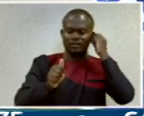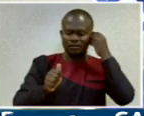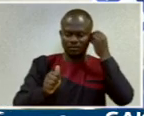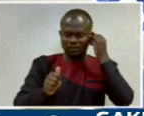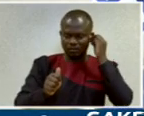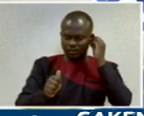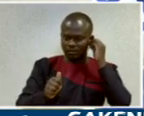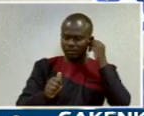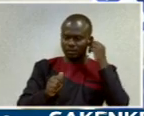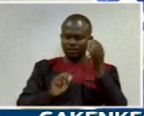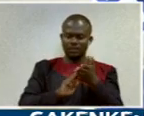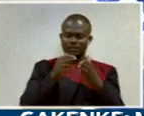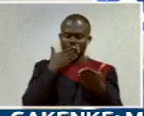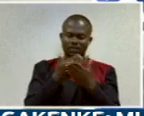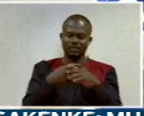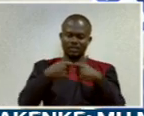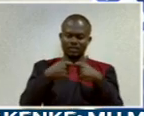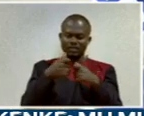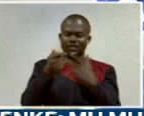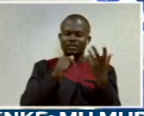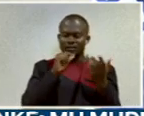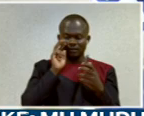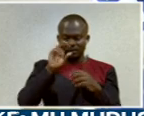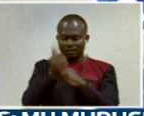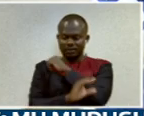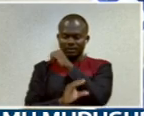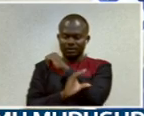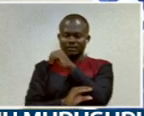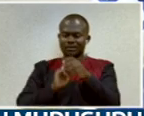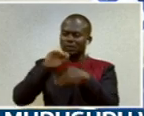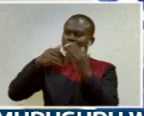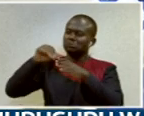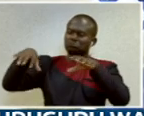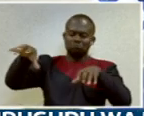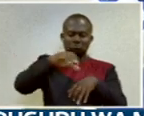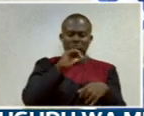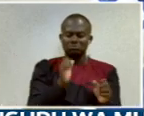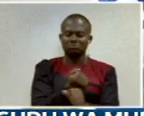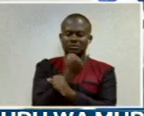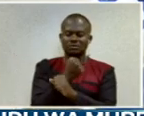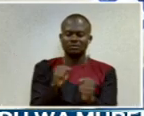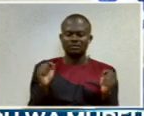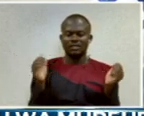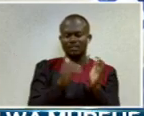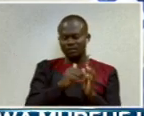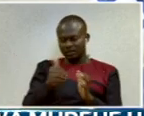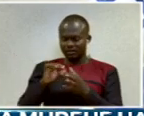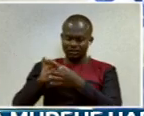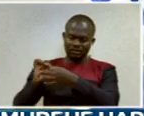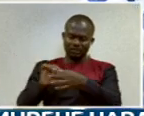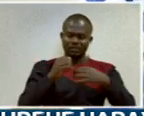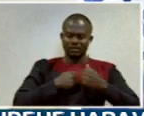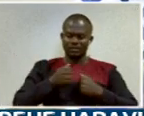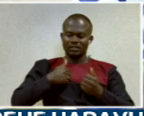ingufu z'amashanyarazi. Iki si ikintu wabona mu bindi bihugu byo munsi y'ubutayu bwa Sahara. Ikindi ni ubufatanye u Rwanda